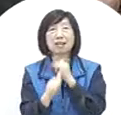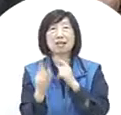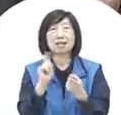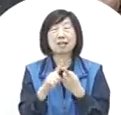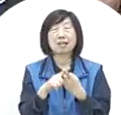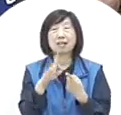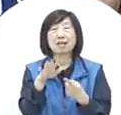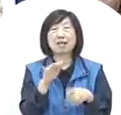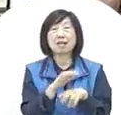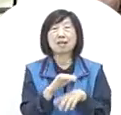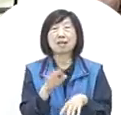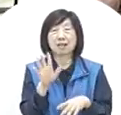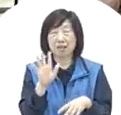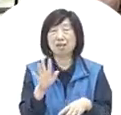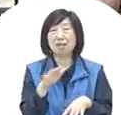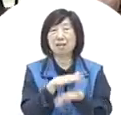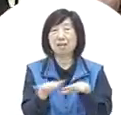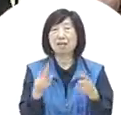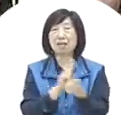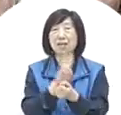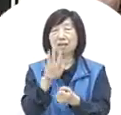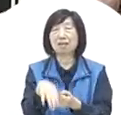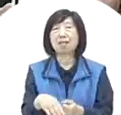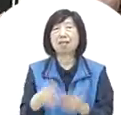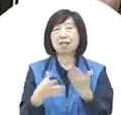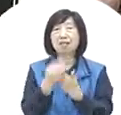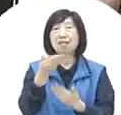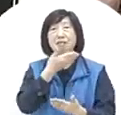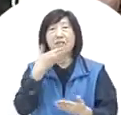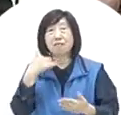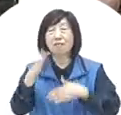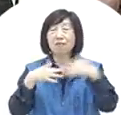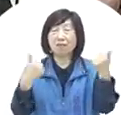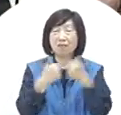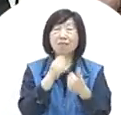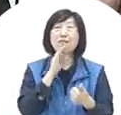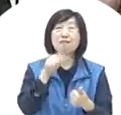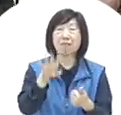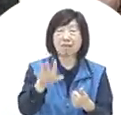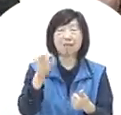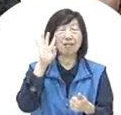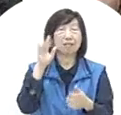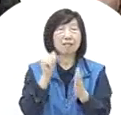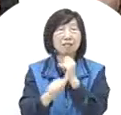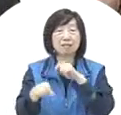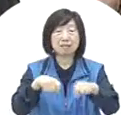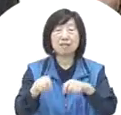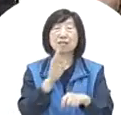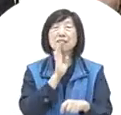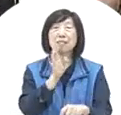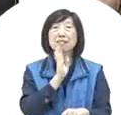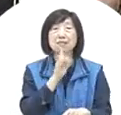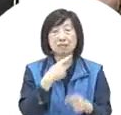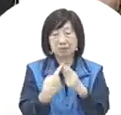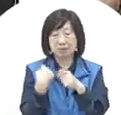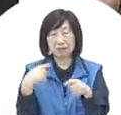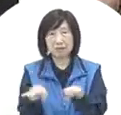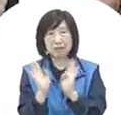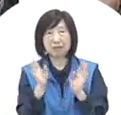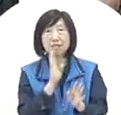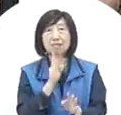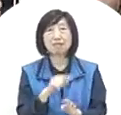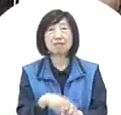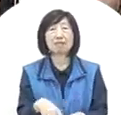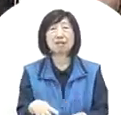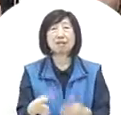林有一个茶青协会，他们就是我们创生的部分。他们今年度从去年开始有一个很特别叫茶庆酒，